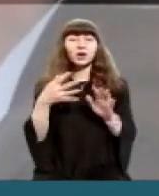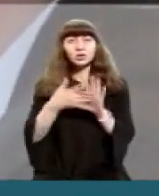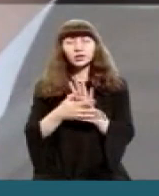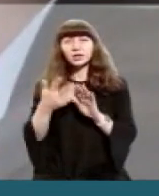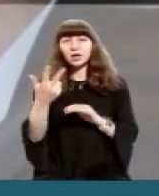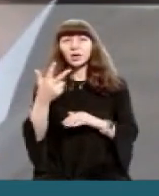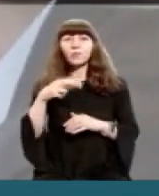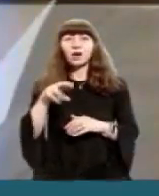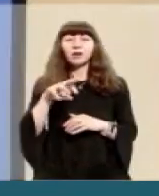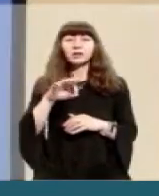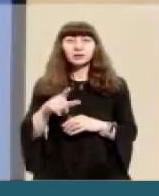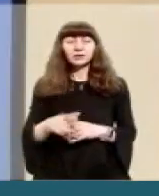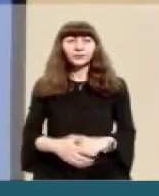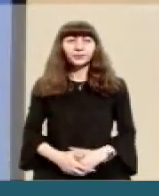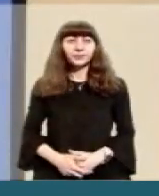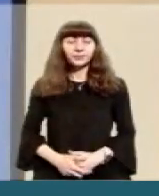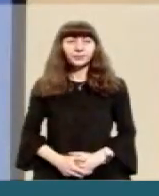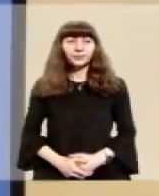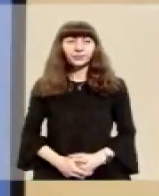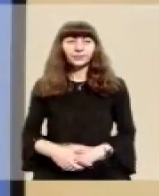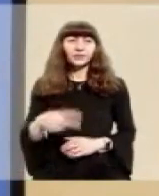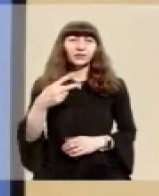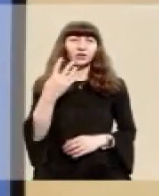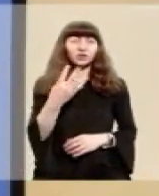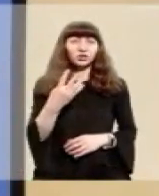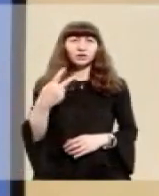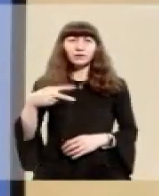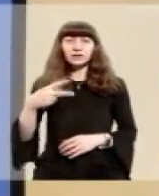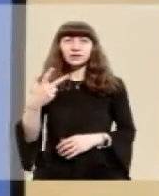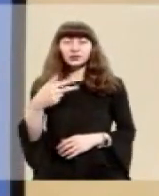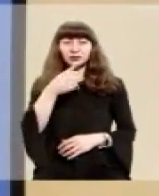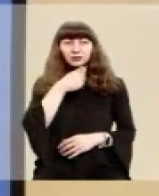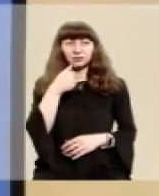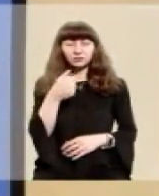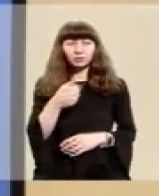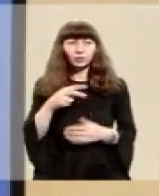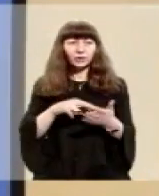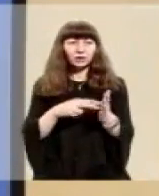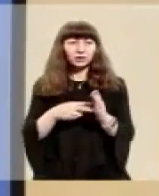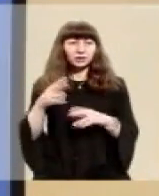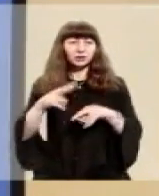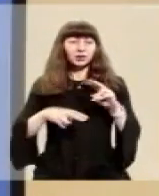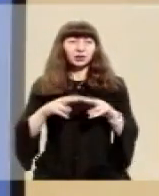более 3 миллиардов тенге. На 2023-2024 год запланирована реализация проекта строительства